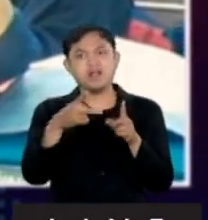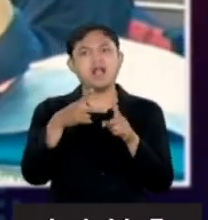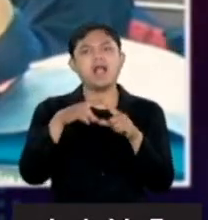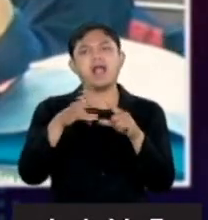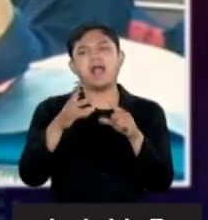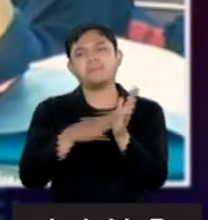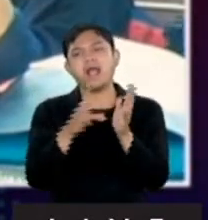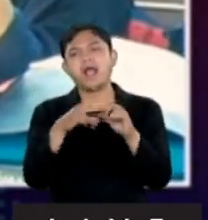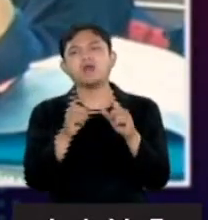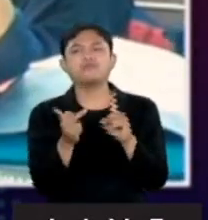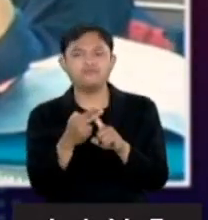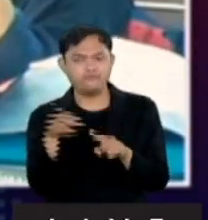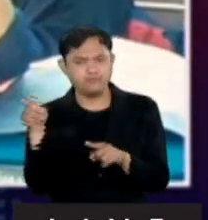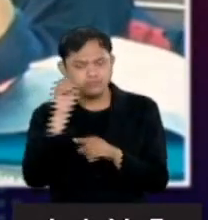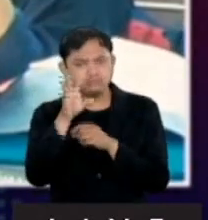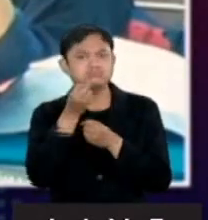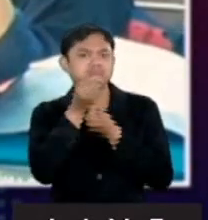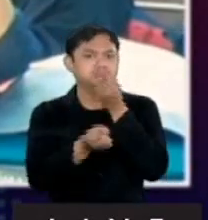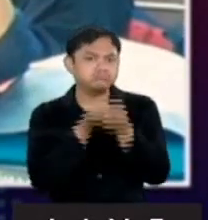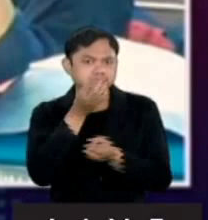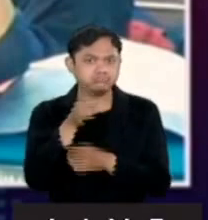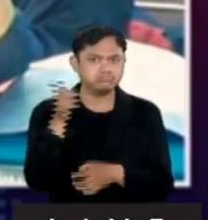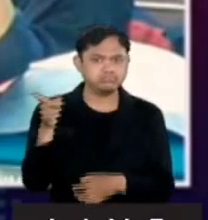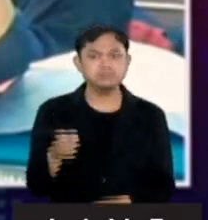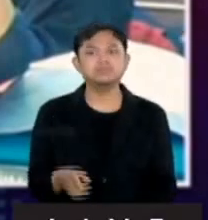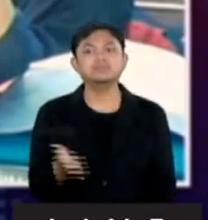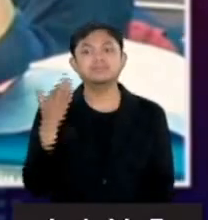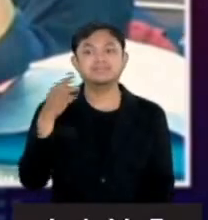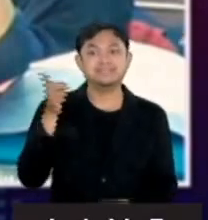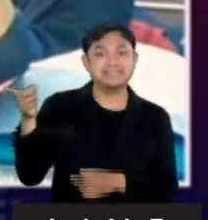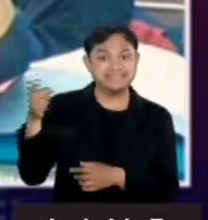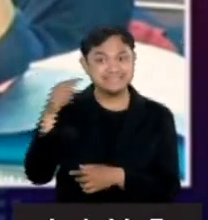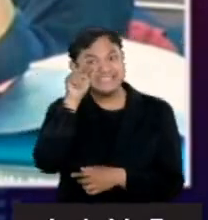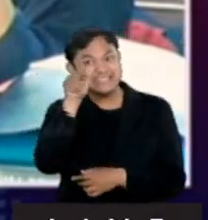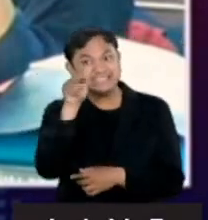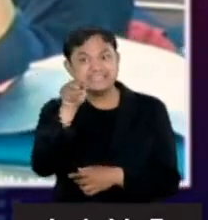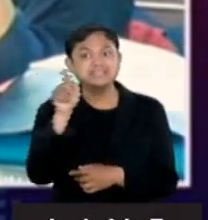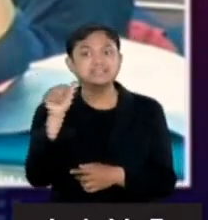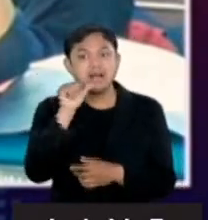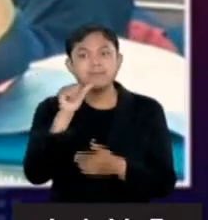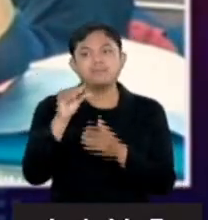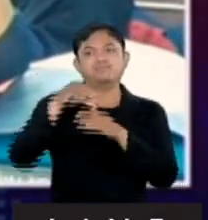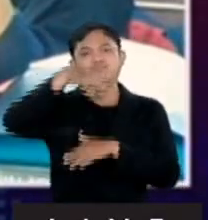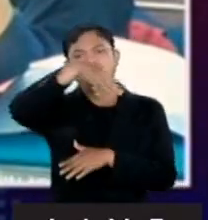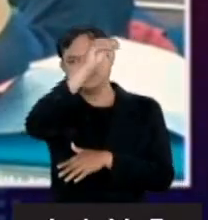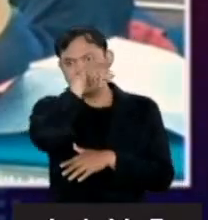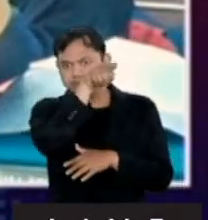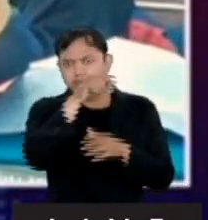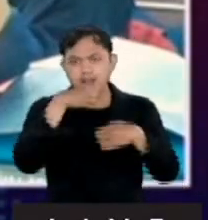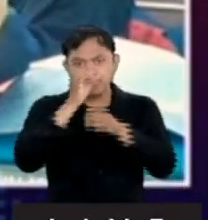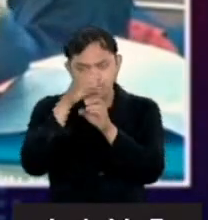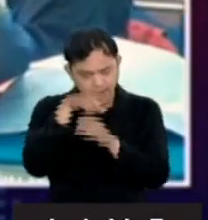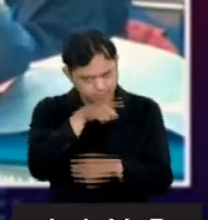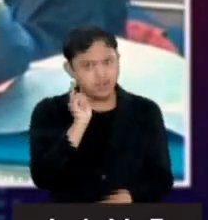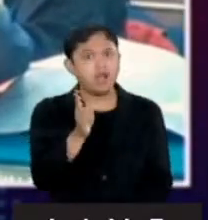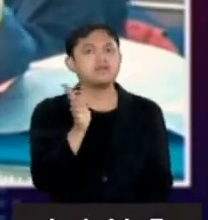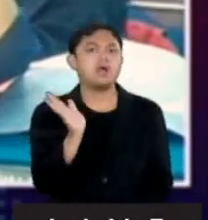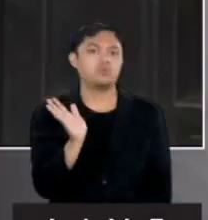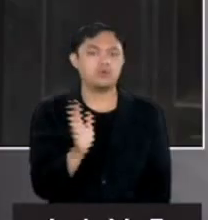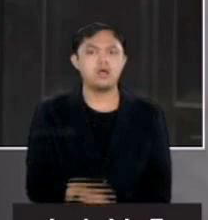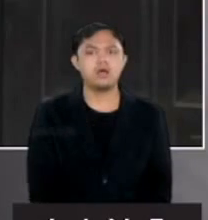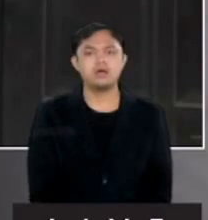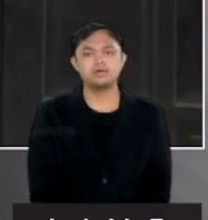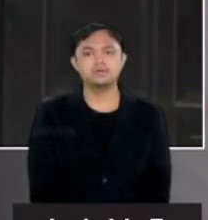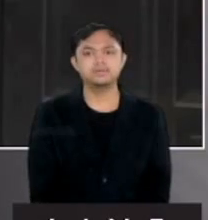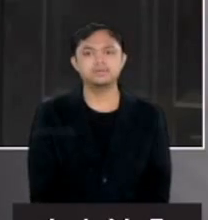Arif Rahman yang menghadirkan saksi dari Puslapfor. Demikian Rolando untuk agenda sidang pada hari ini. Ya baik Gebi,